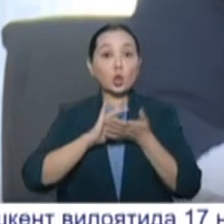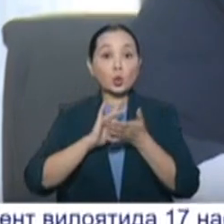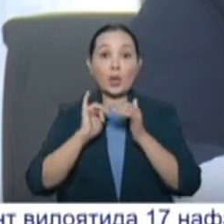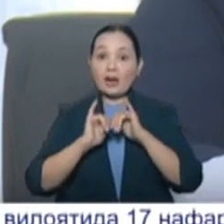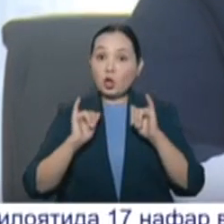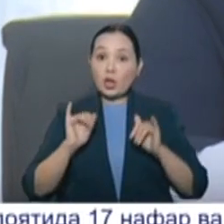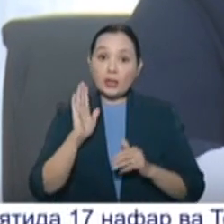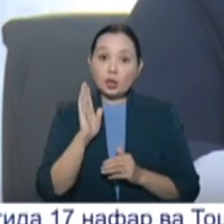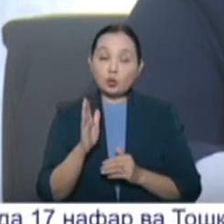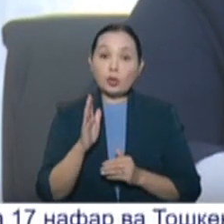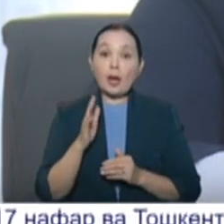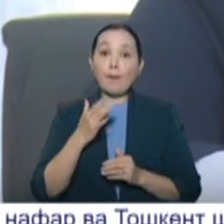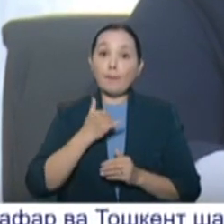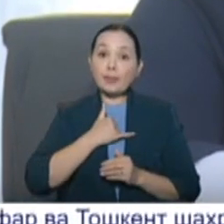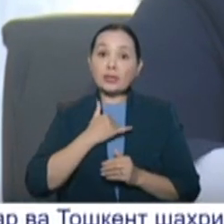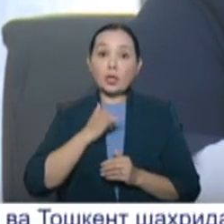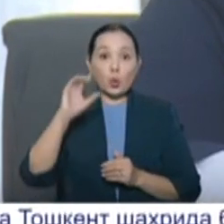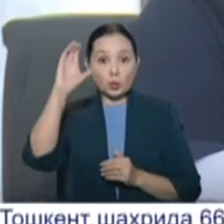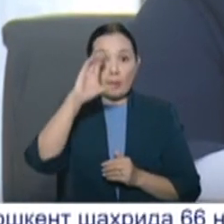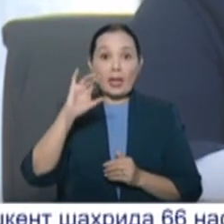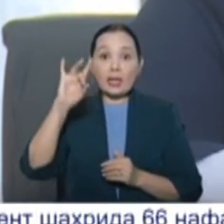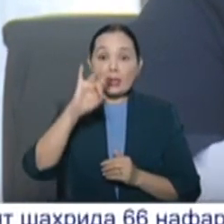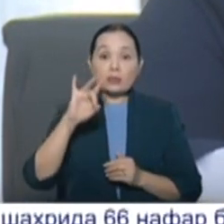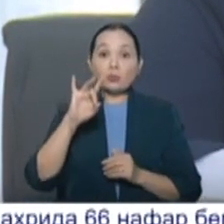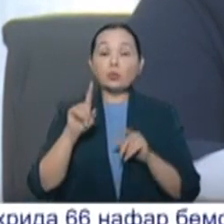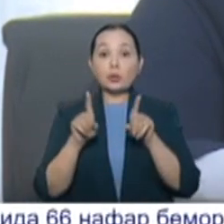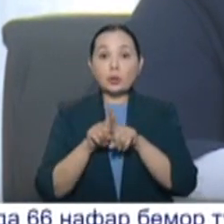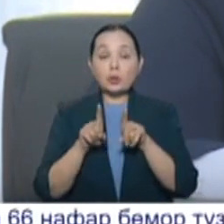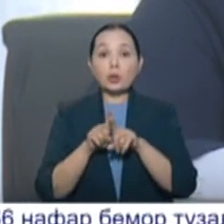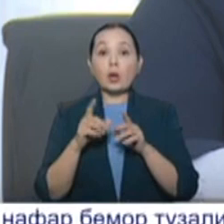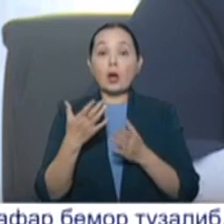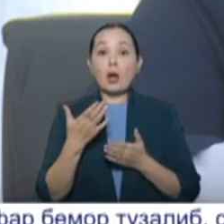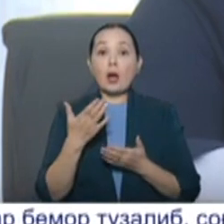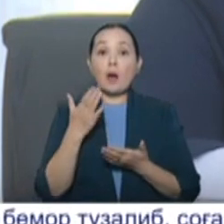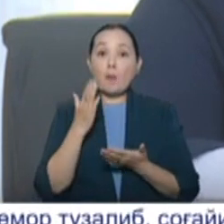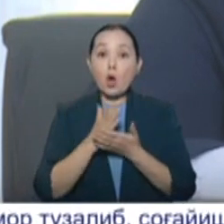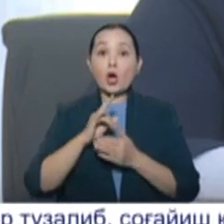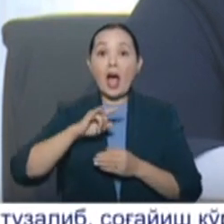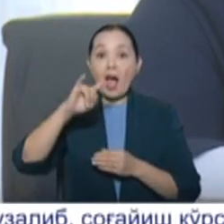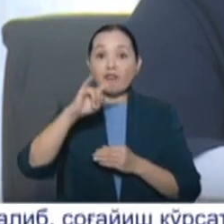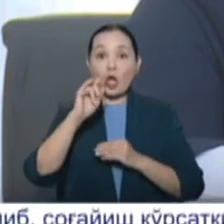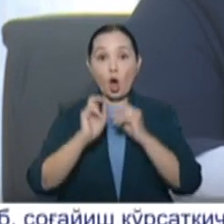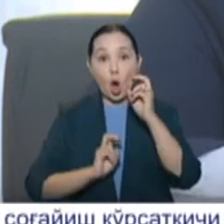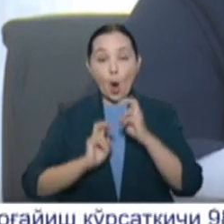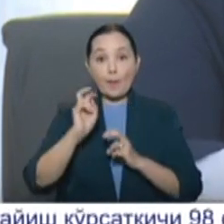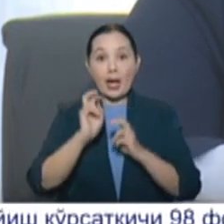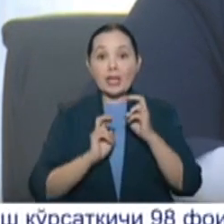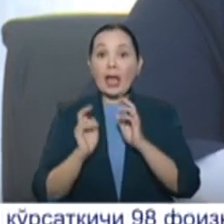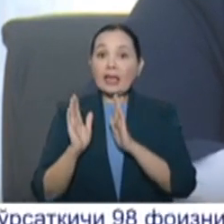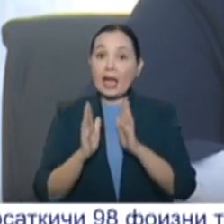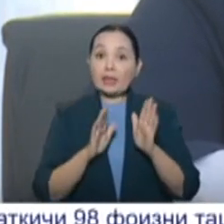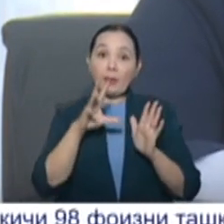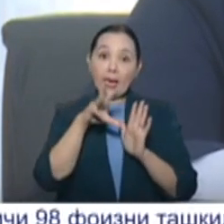rivojlantirish bo'yicha shu bizda O'zbekiston helikopters degan bizda nimamiz bor, aviakompaniyamiz, xorlarga tarkibiga